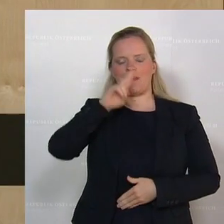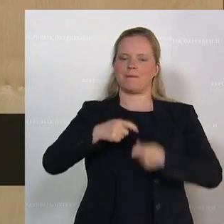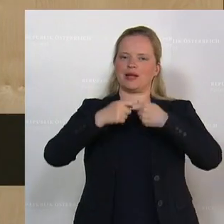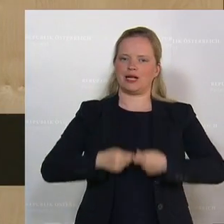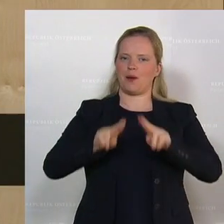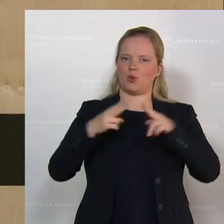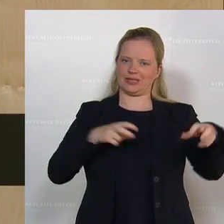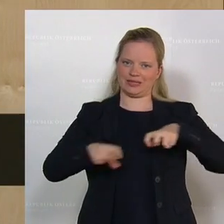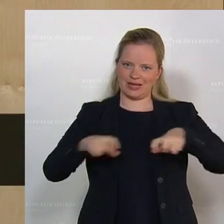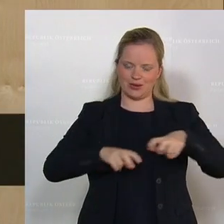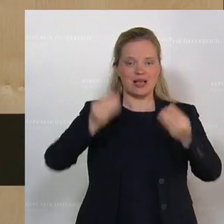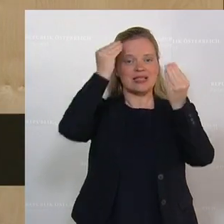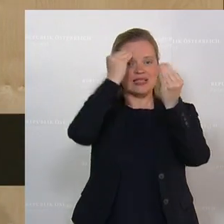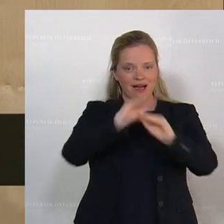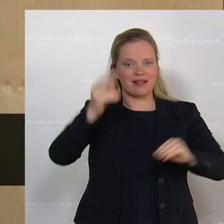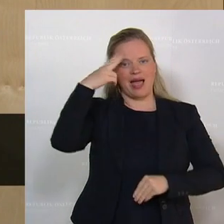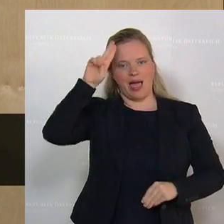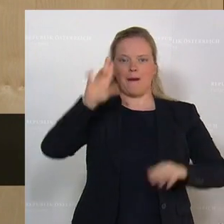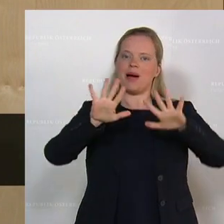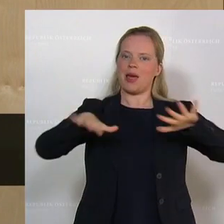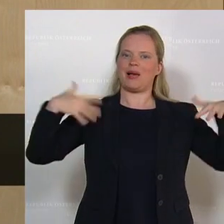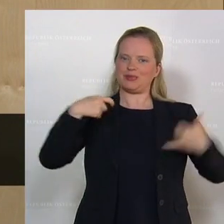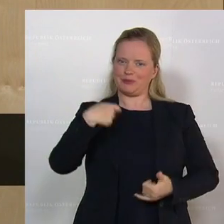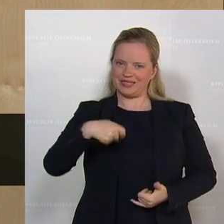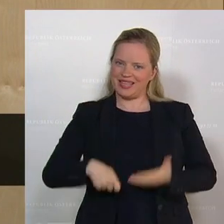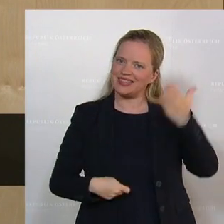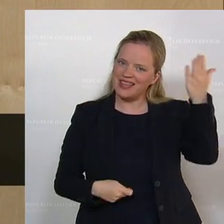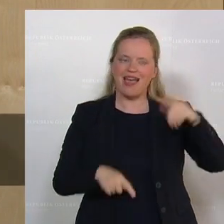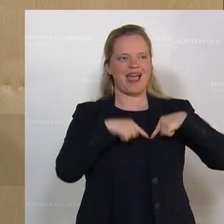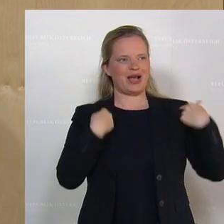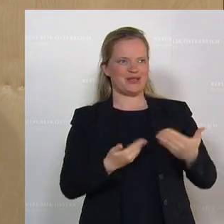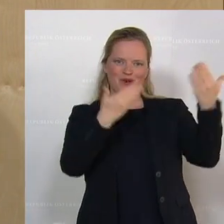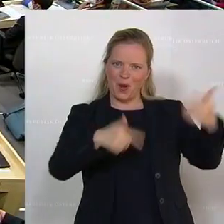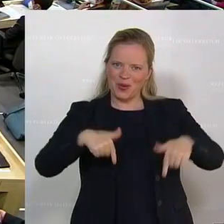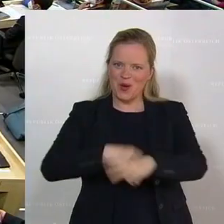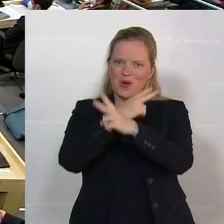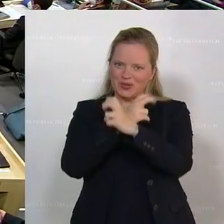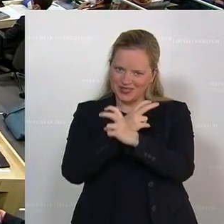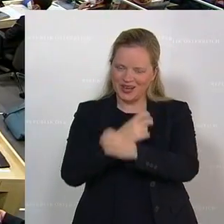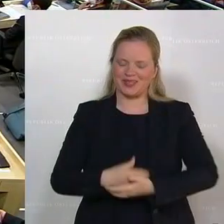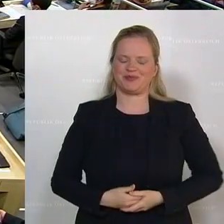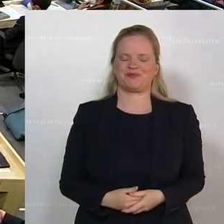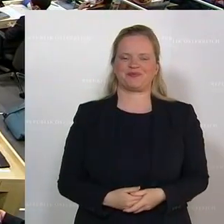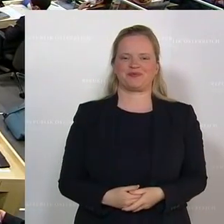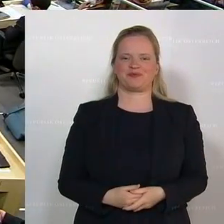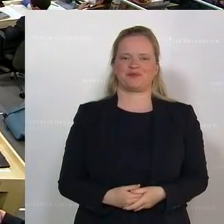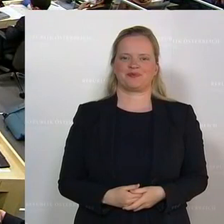Bundesregierung, sehr geehrter Herr Parlamentspräsident, ich darf Sie auch ganz herzlich in Österreich begrüßen